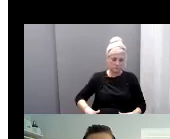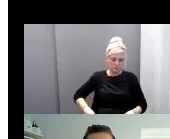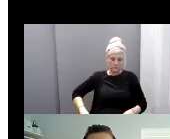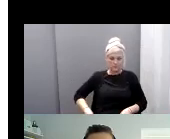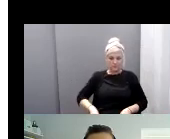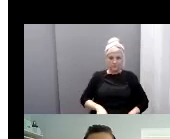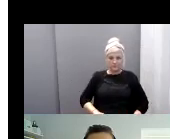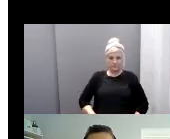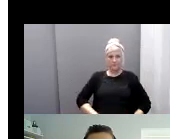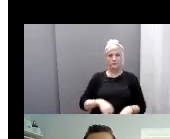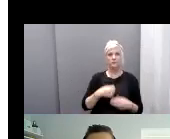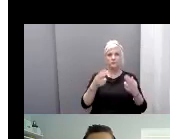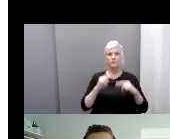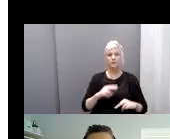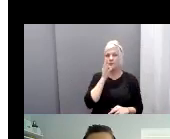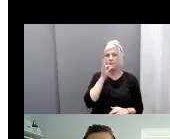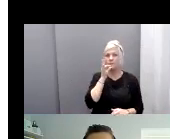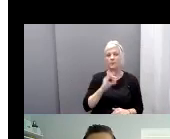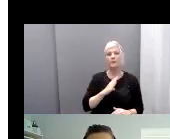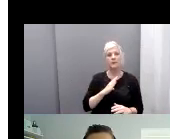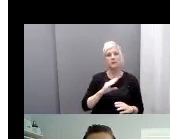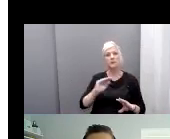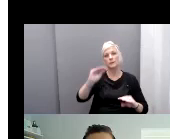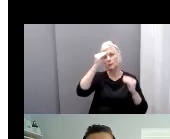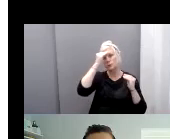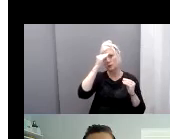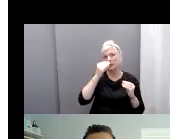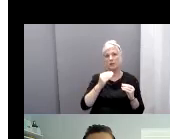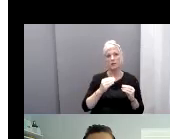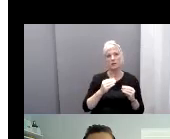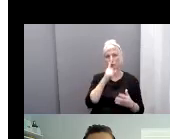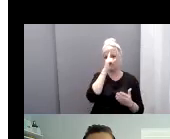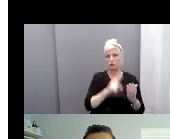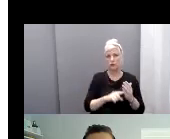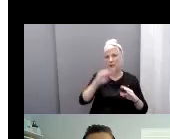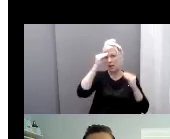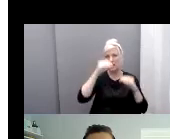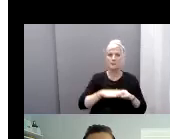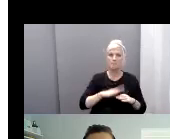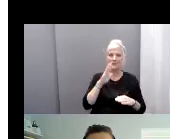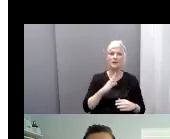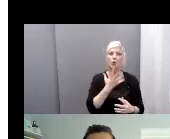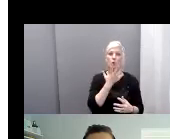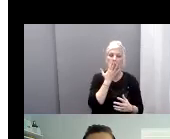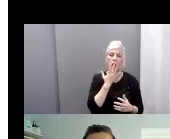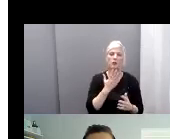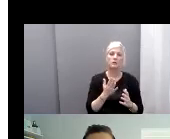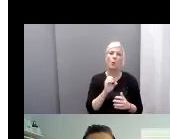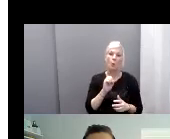Nästa fråga. Finns det kurser att lära sig mer om att prata sexuell hälsa med alla varianter